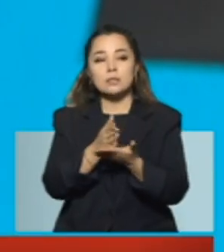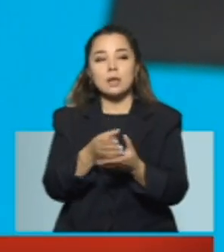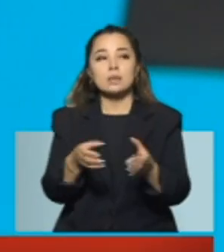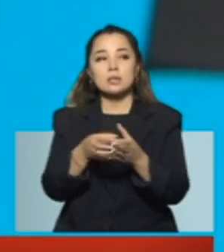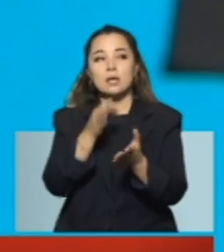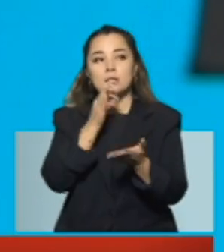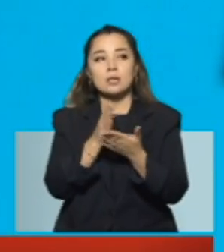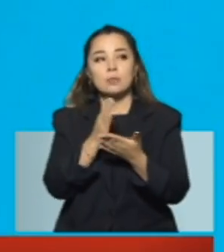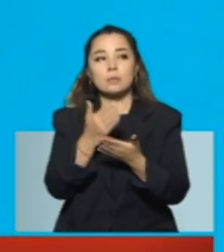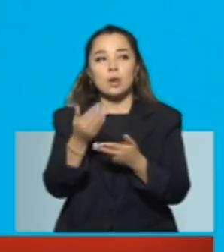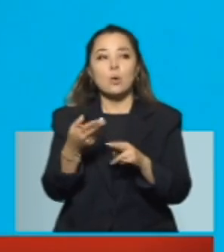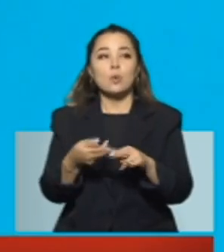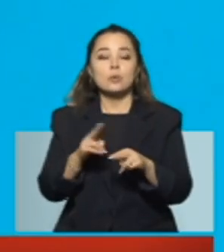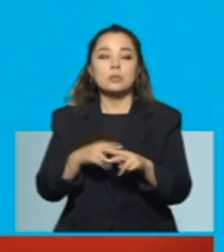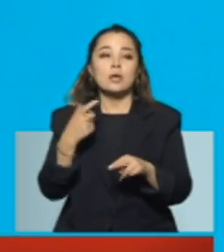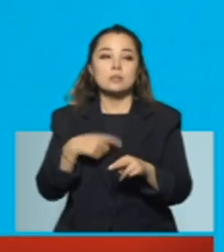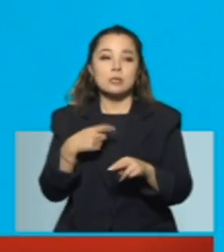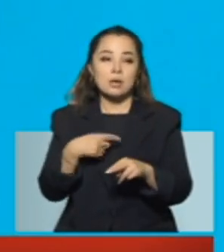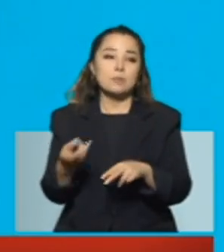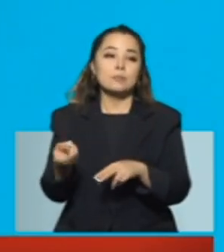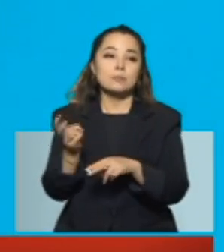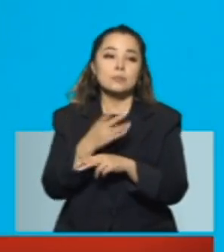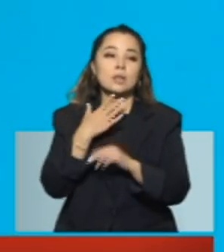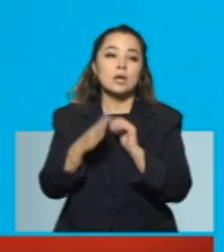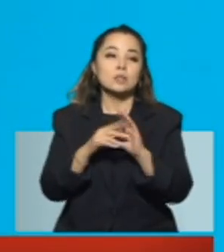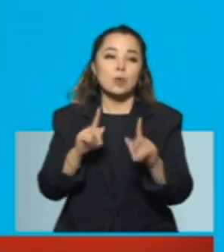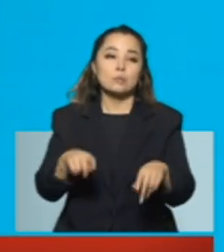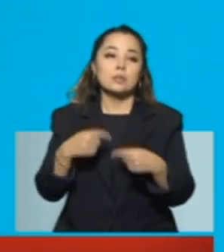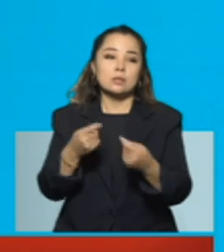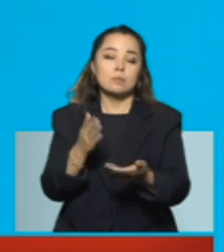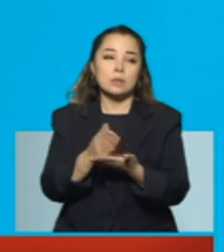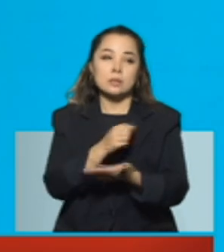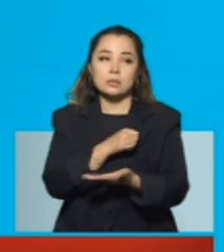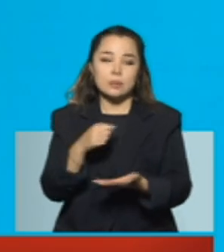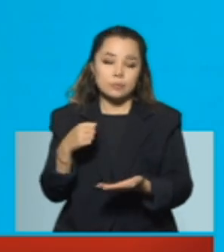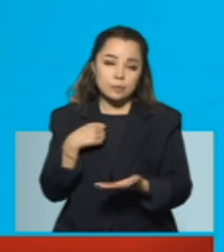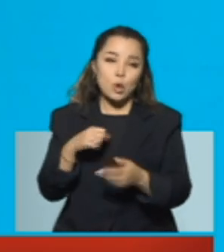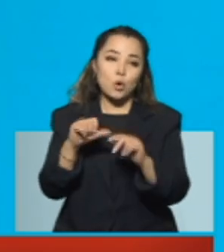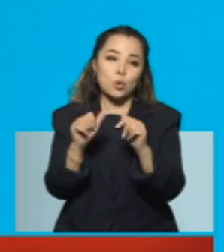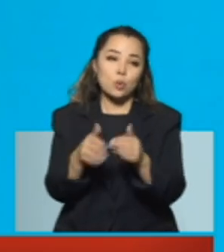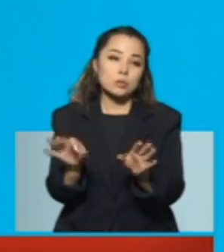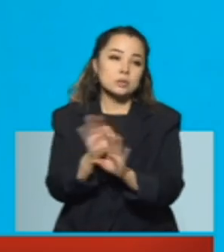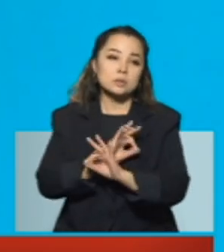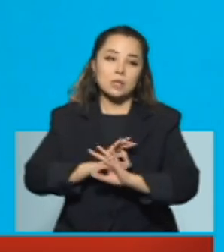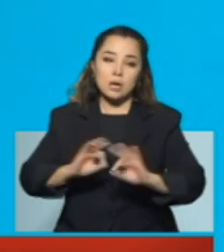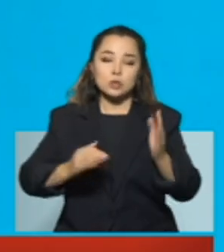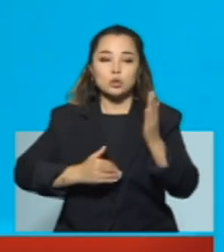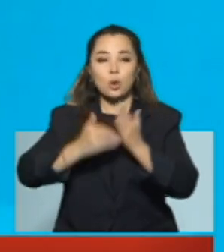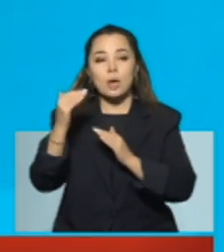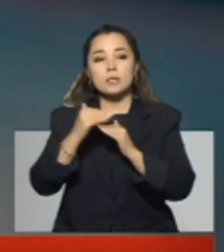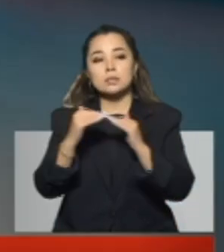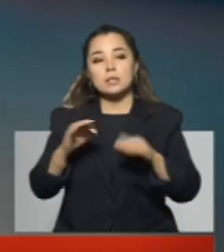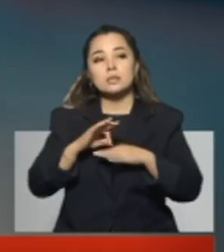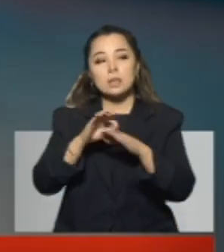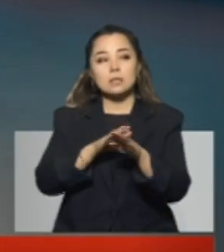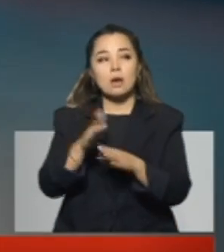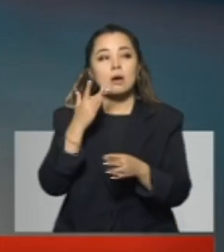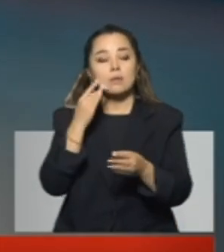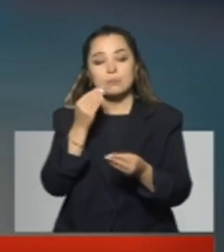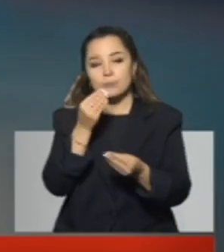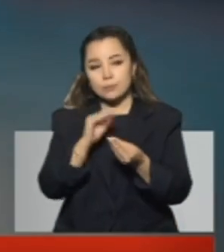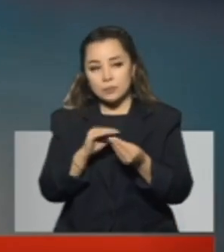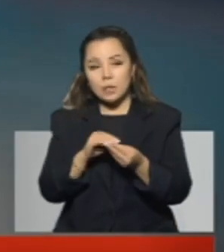ретінде? Жалпы енді өзімде барып дауыс беріп қайттым. Ұйымдастыру деңгейі өте жоғары деңгейде, әдеттегідей. Өйткені